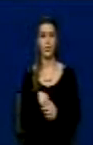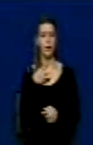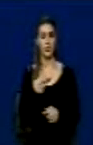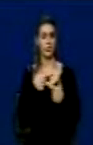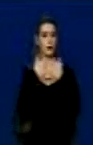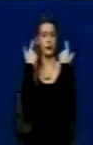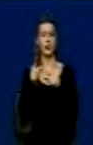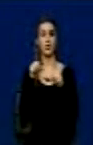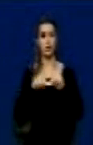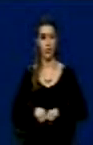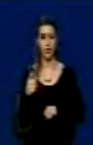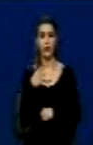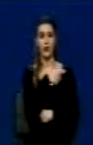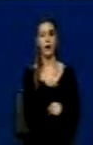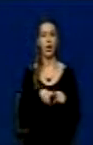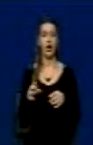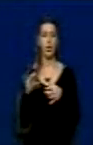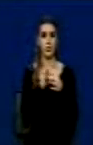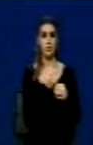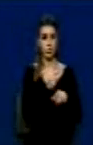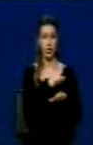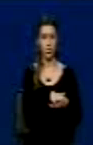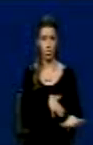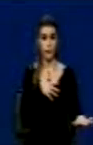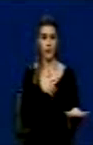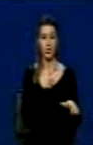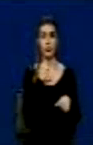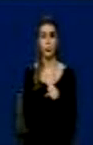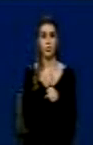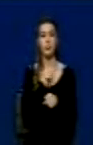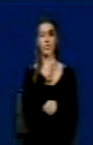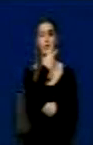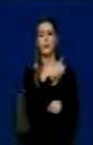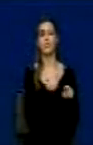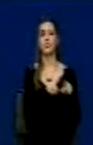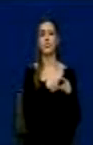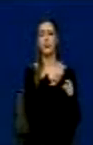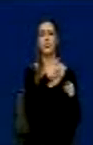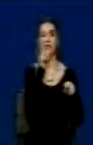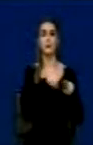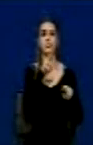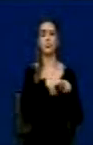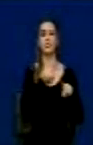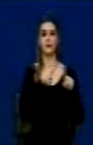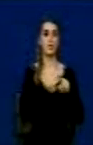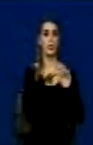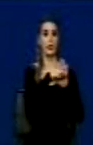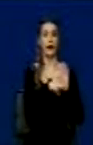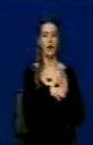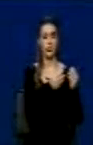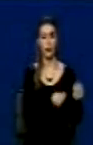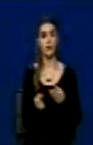qeveria, ku vendin e sheh vetëm si prodhues të dokumenteve formale, prej nga ajo e merr legitimitetin për